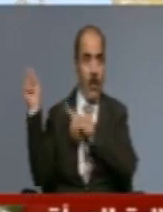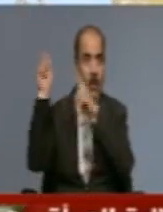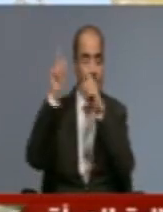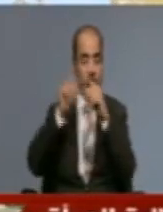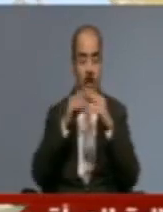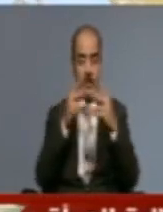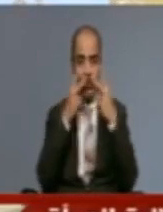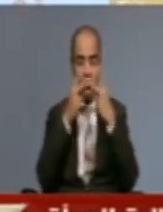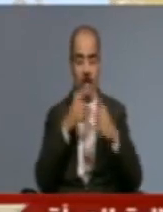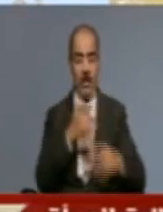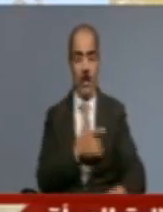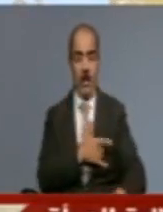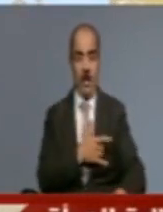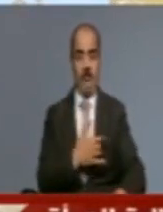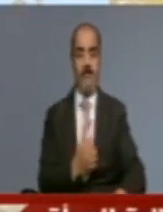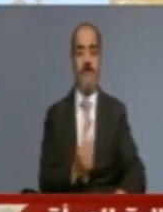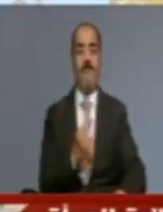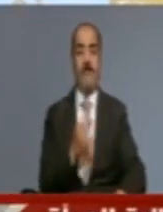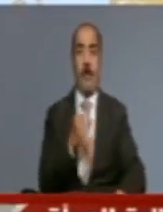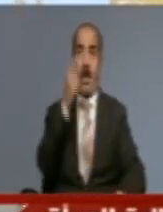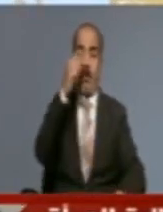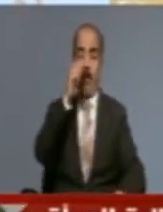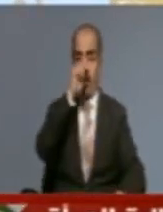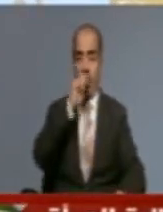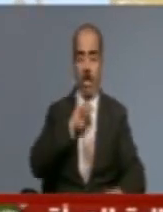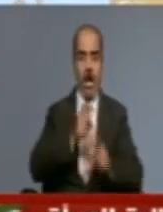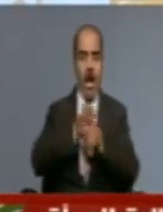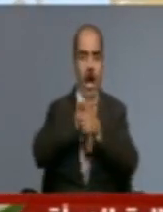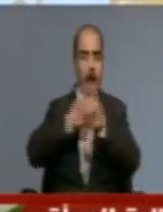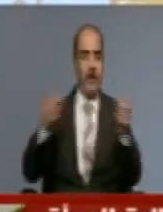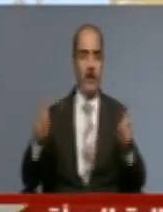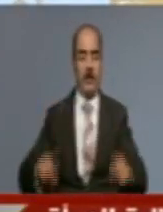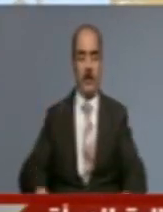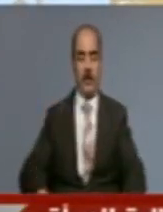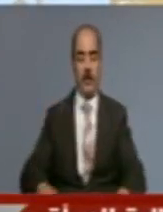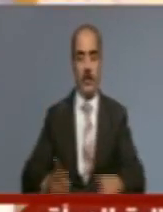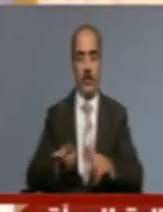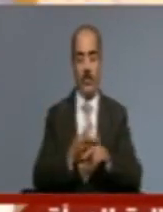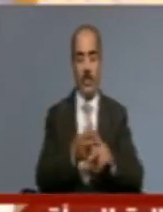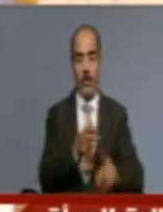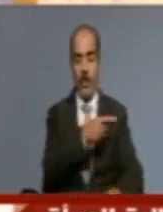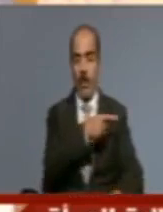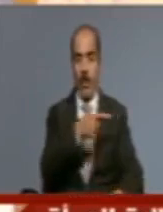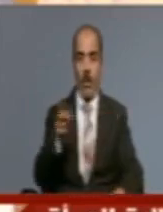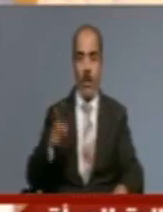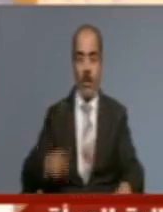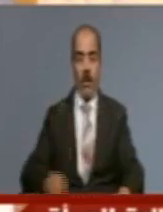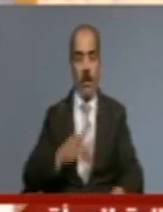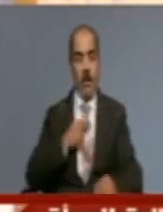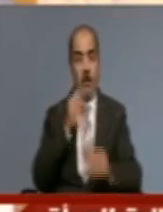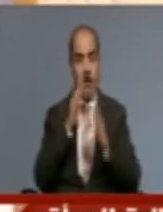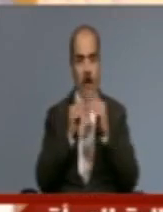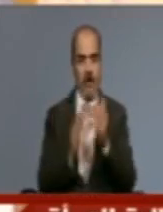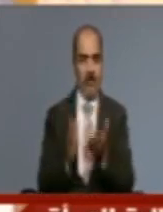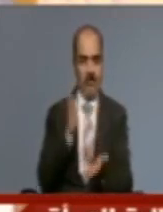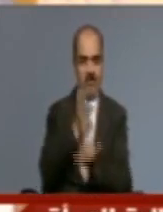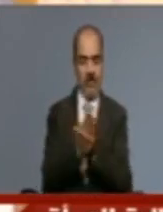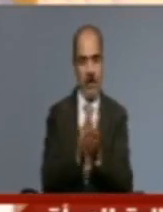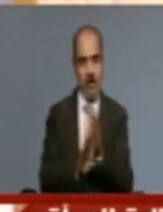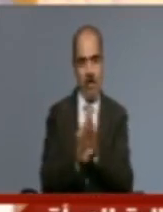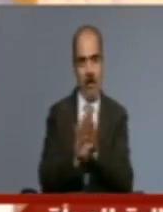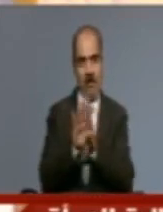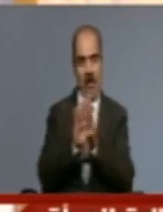ويقيننا إن الله لن يخذلنا أبدا. السيدات والسادة، حققت مصر تقدما ملموسا